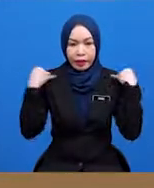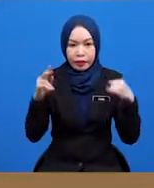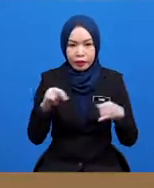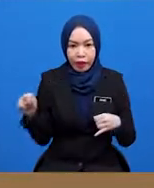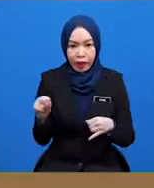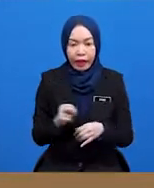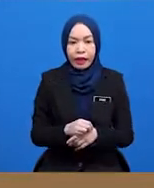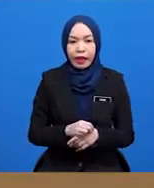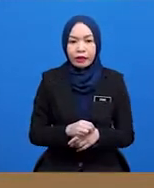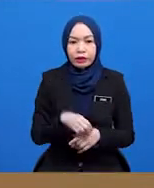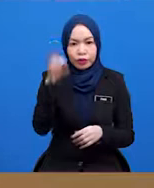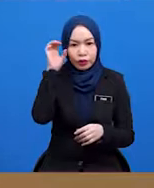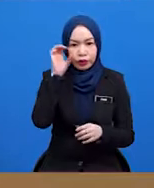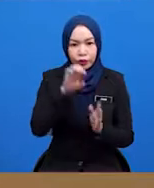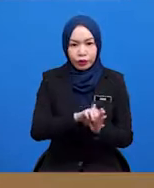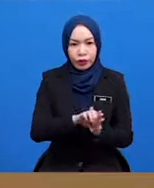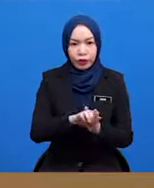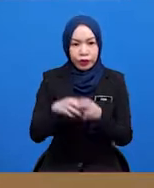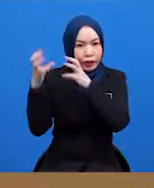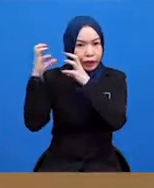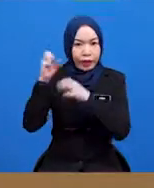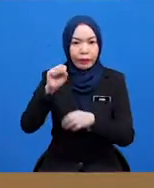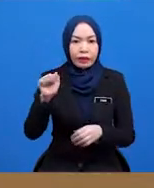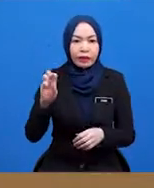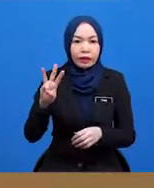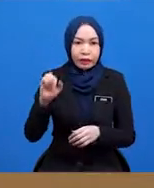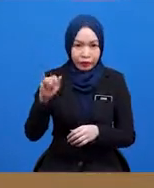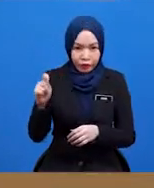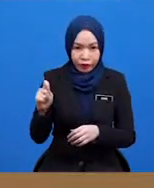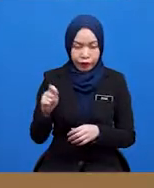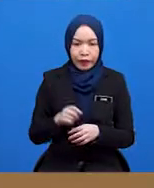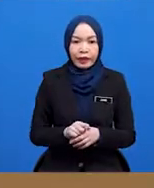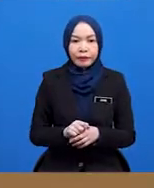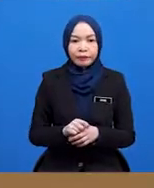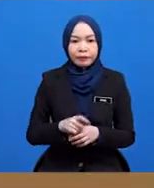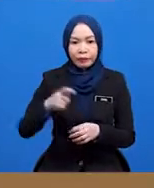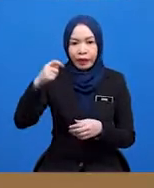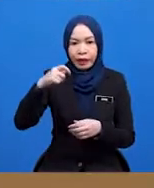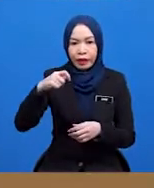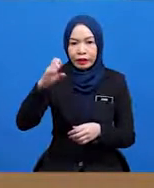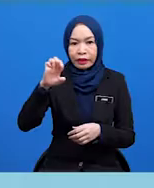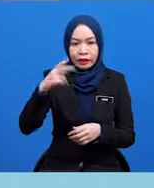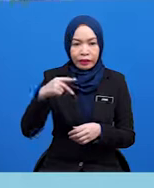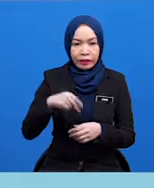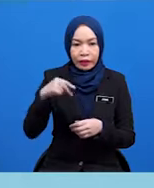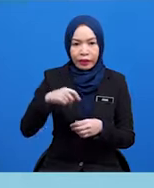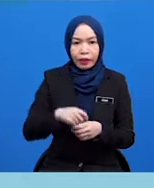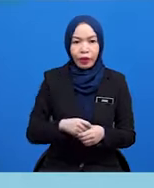seperti kelapa sawit, getah, teh, koko dan lain-lain lagi.